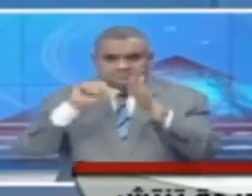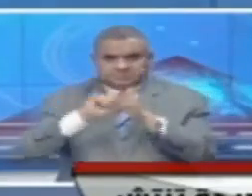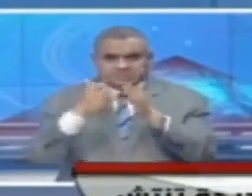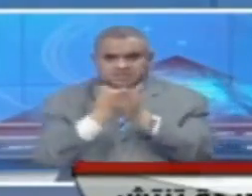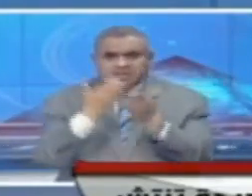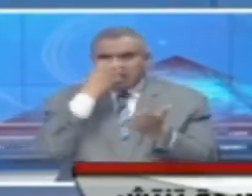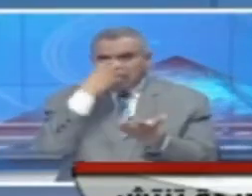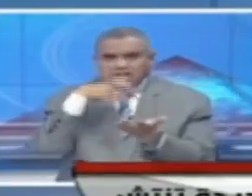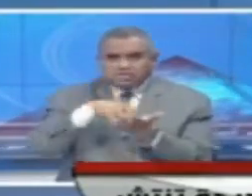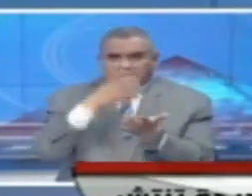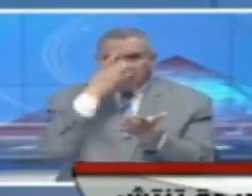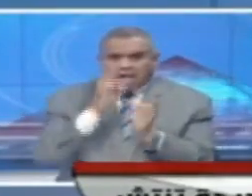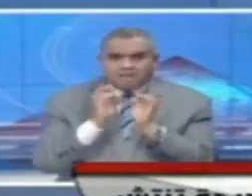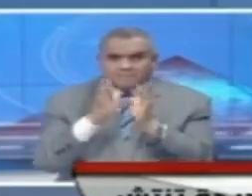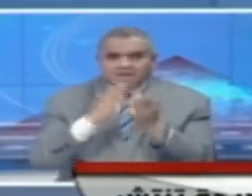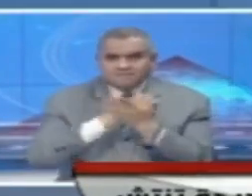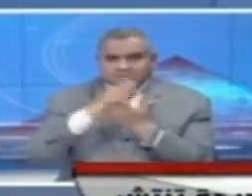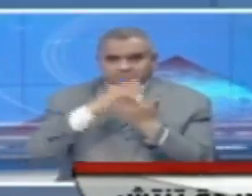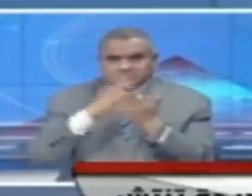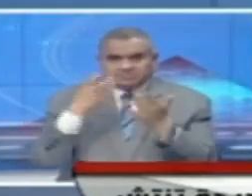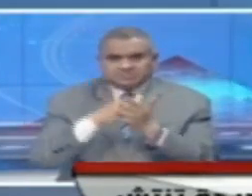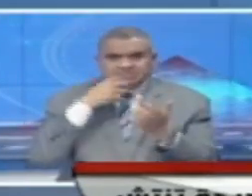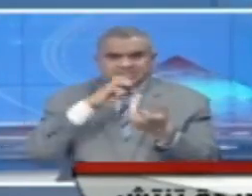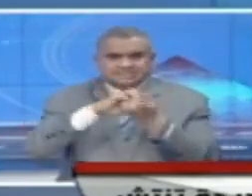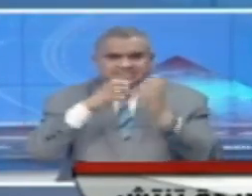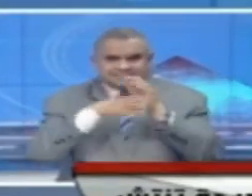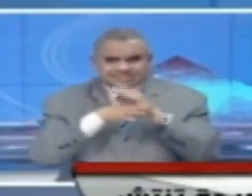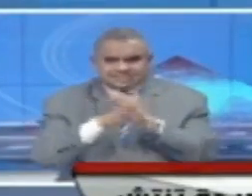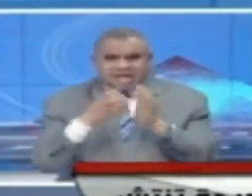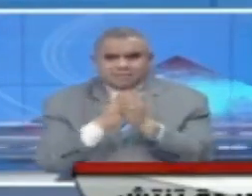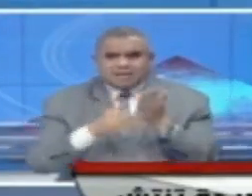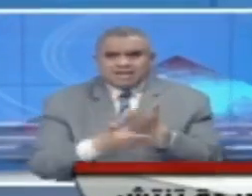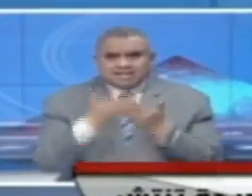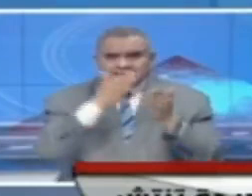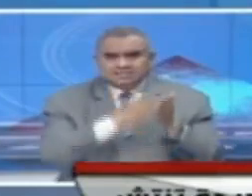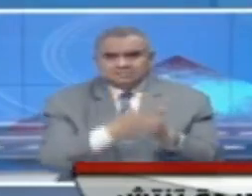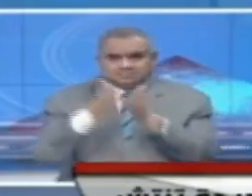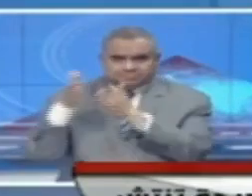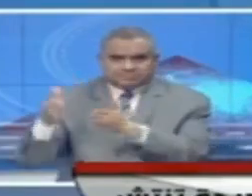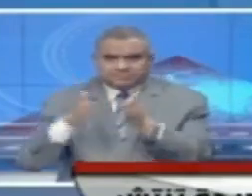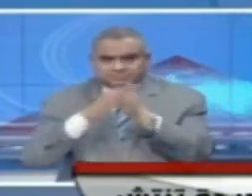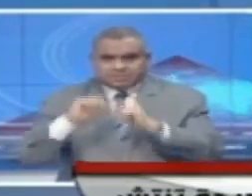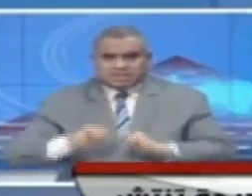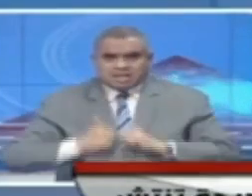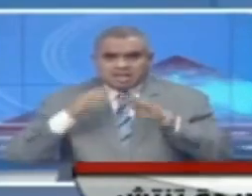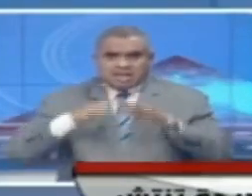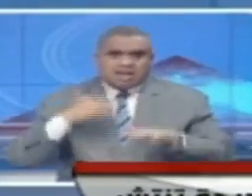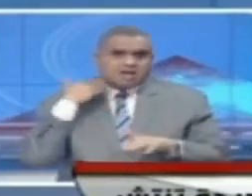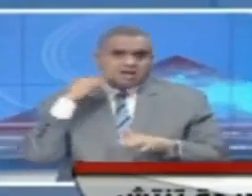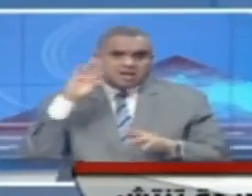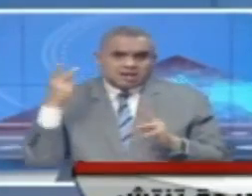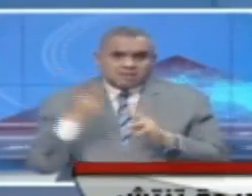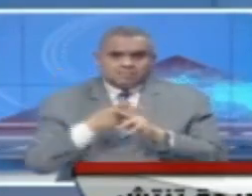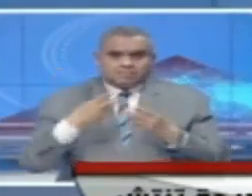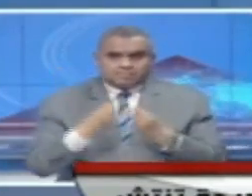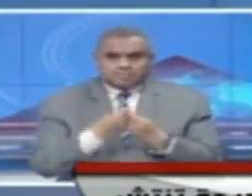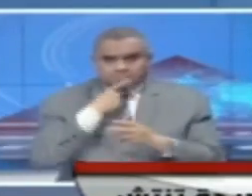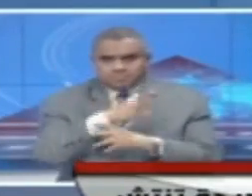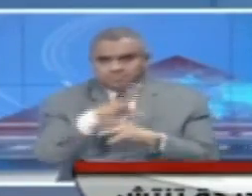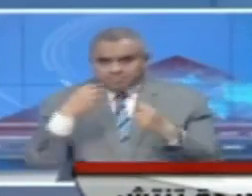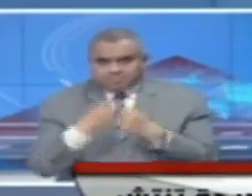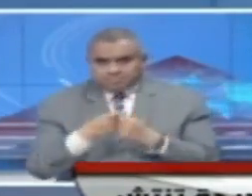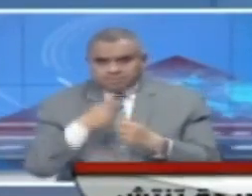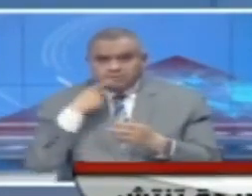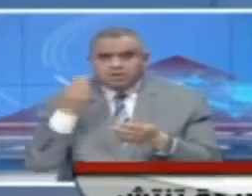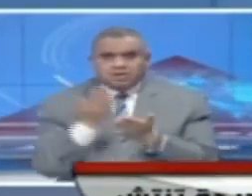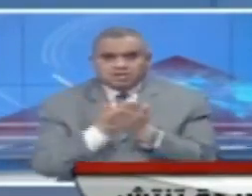أجل القضاء على العشوائيات والابتعاد عن تكدس العاصمة وصولا إلى توفير حياة كريمة للمواطنين بمختلف